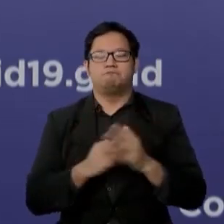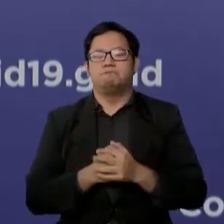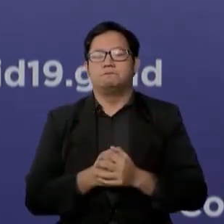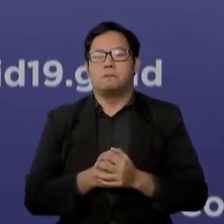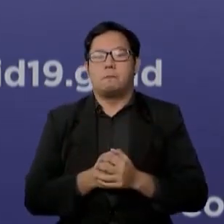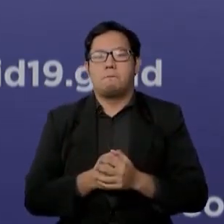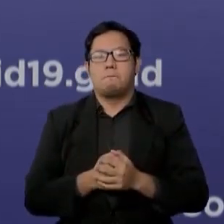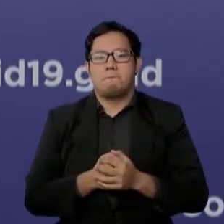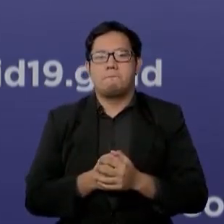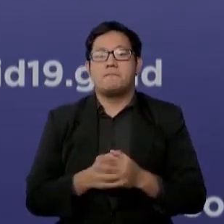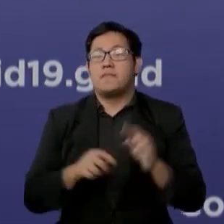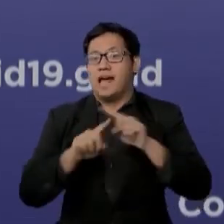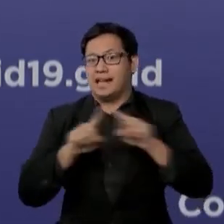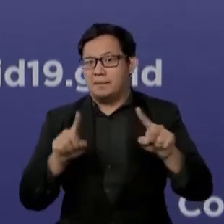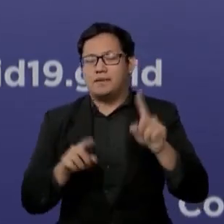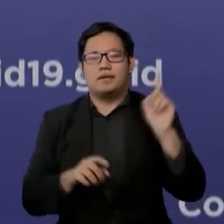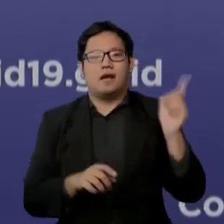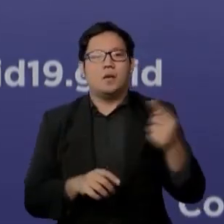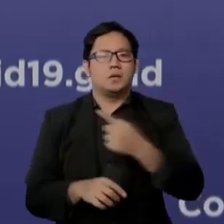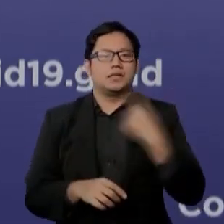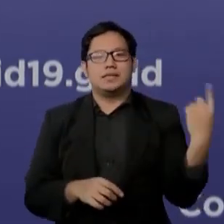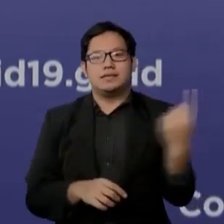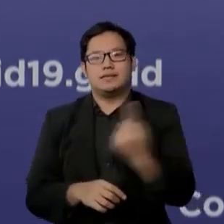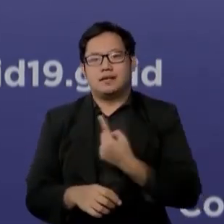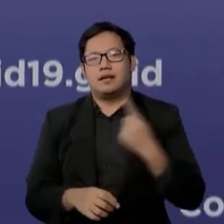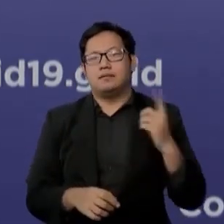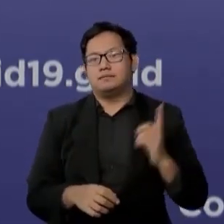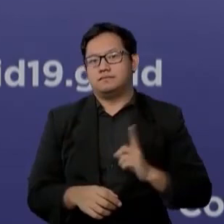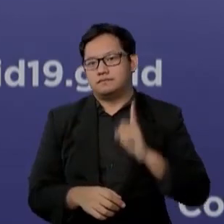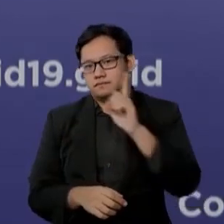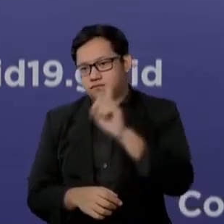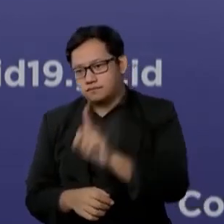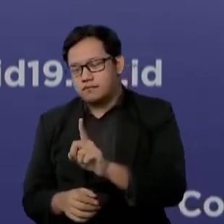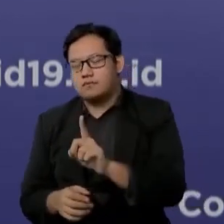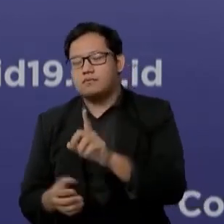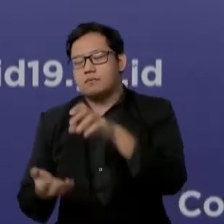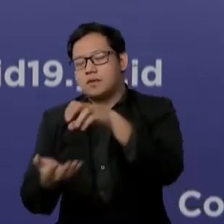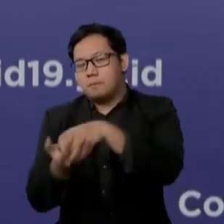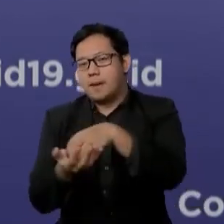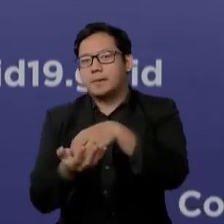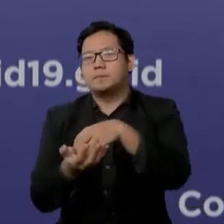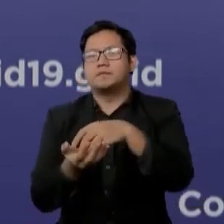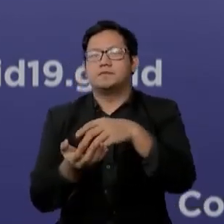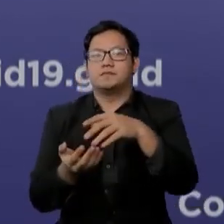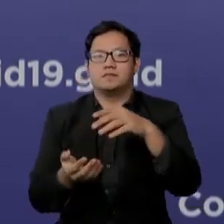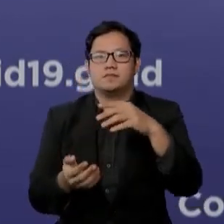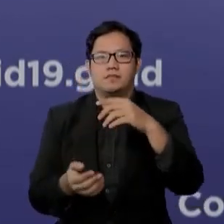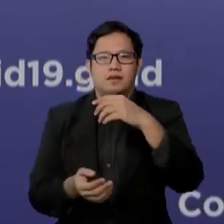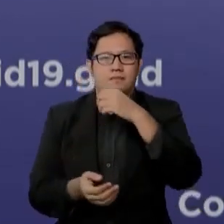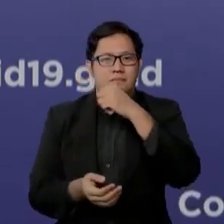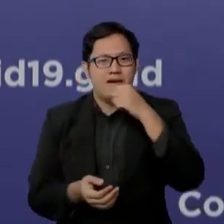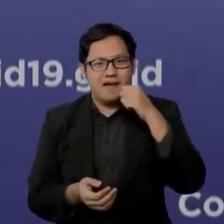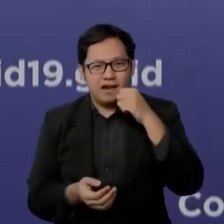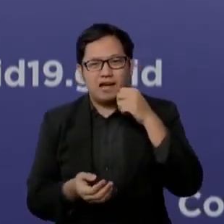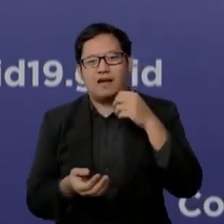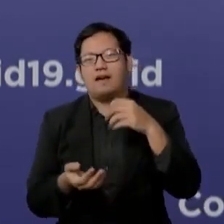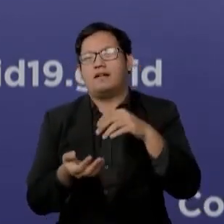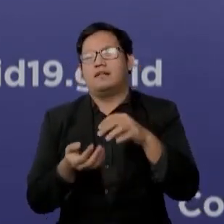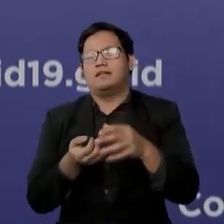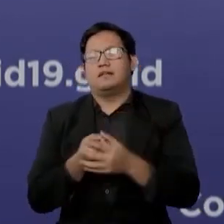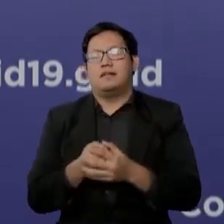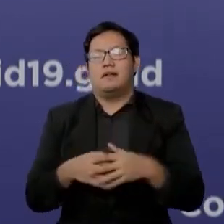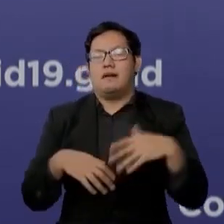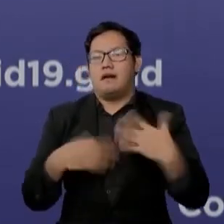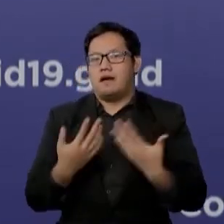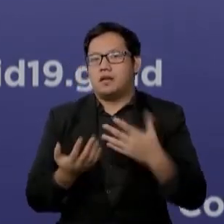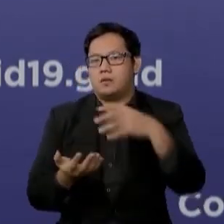namun ketika kita berada di kawasan yang angka penularannya masih menunjukkan tren meningkat bahkan berada di daerah